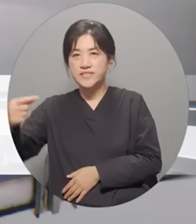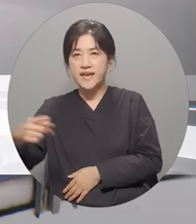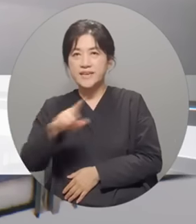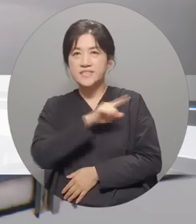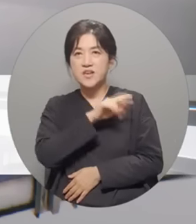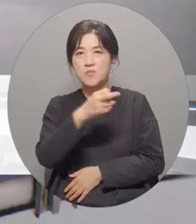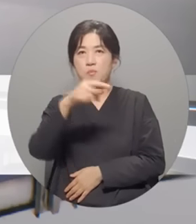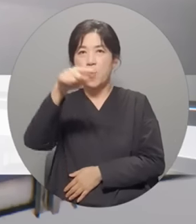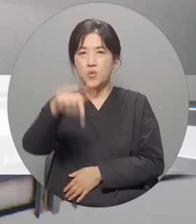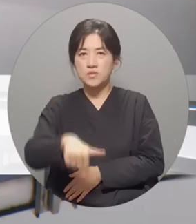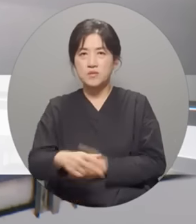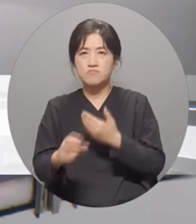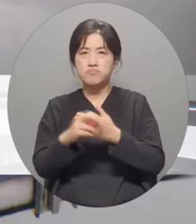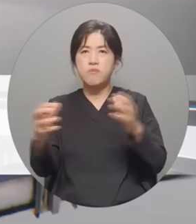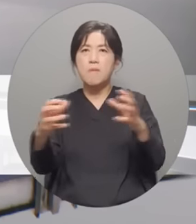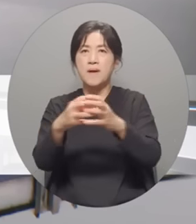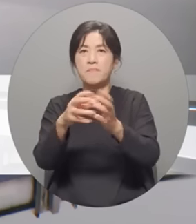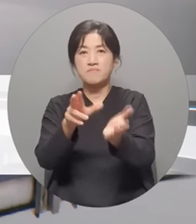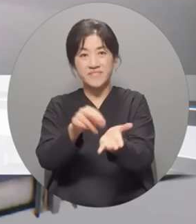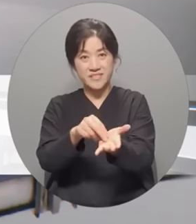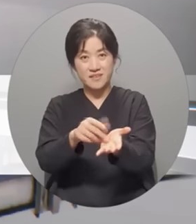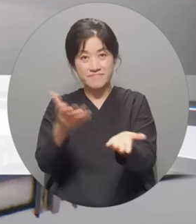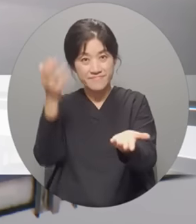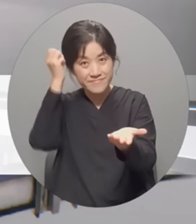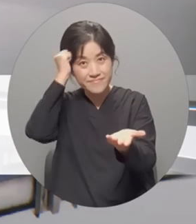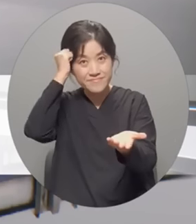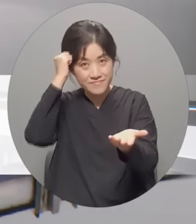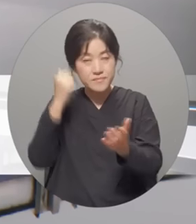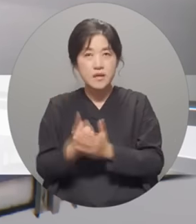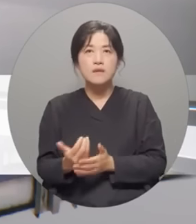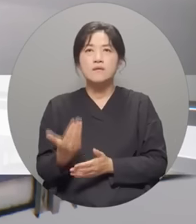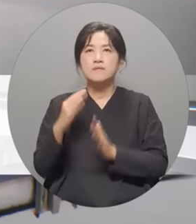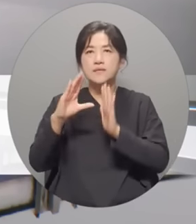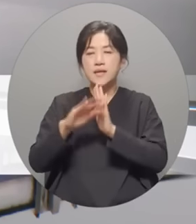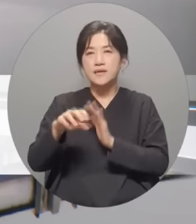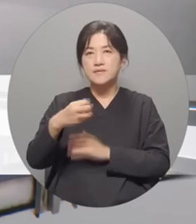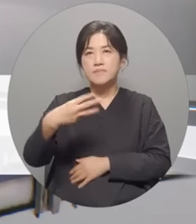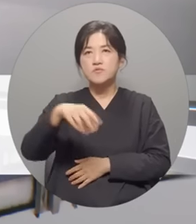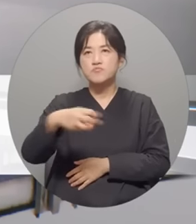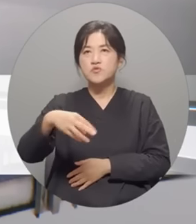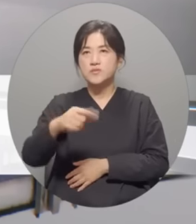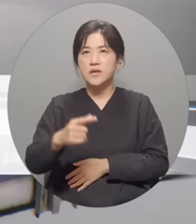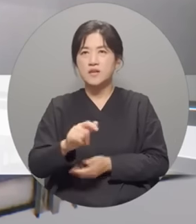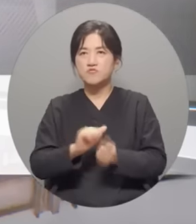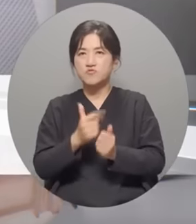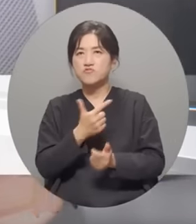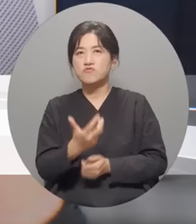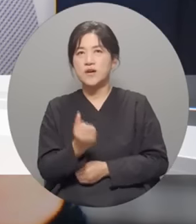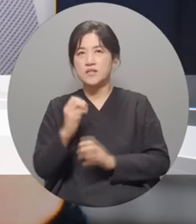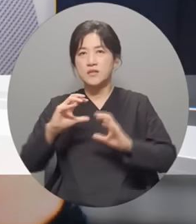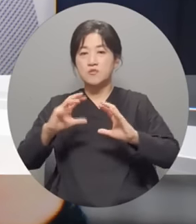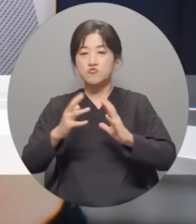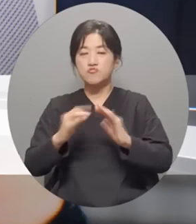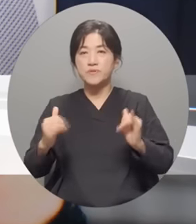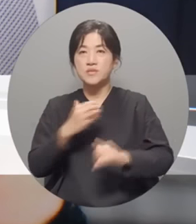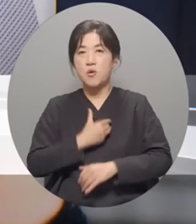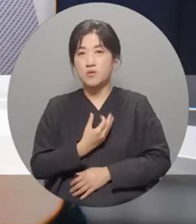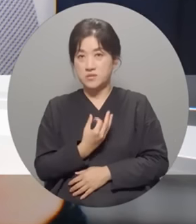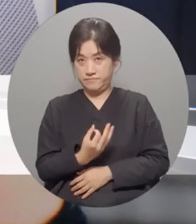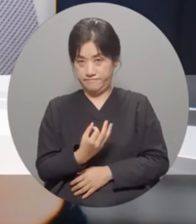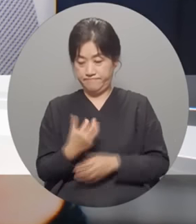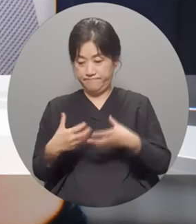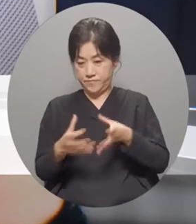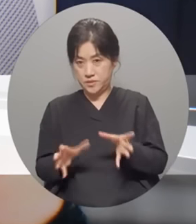제일모직의 부당 합병 의혹 기억하실 텐데요 당시 삼성물산의 최대 주주였던 국민연금이 합병으로